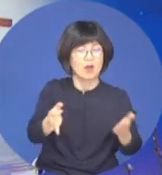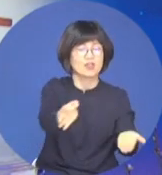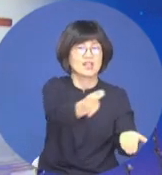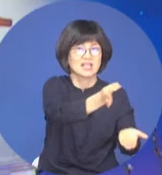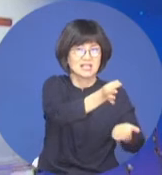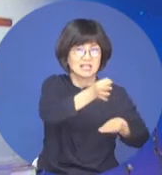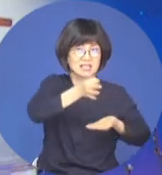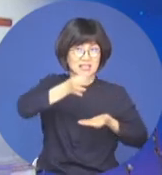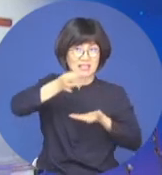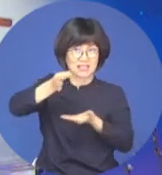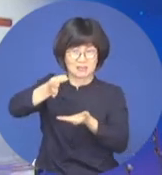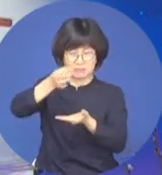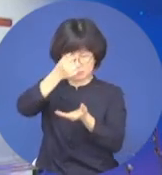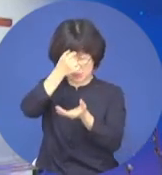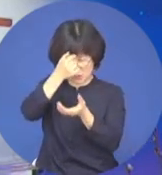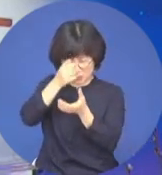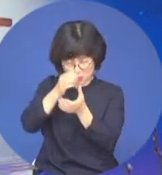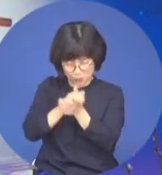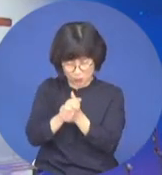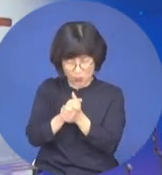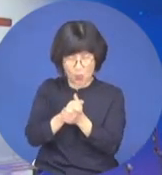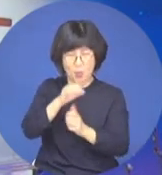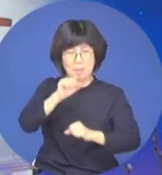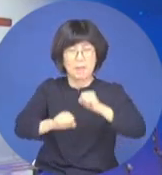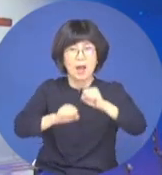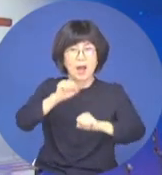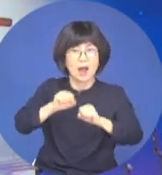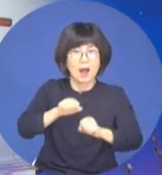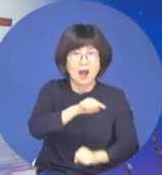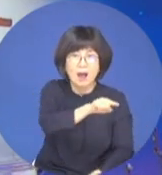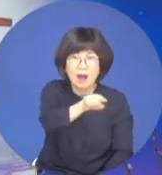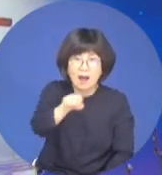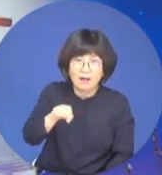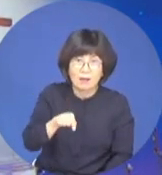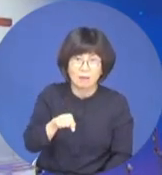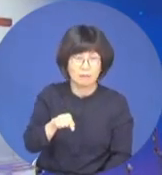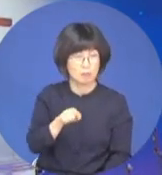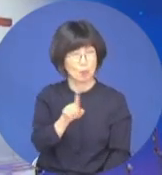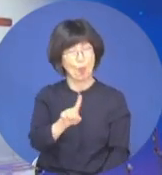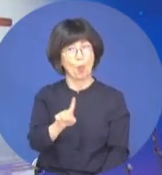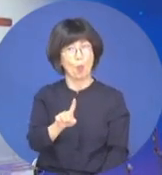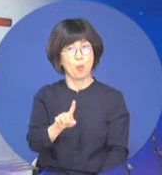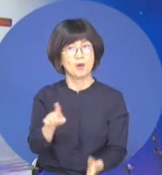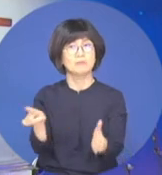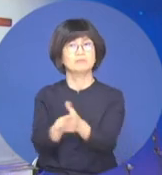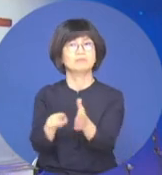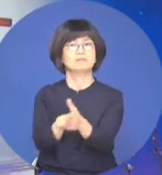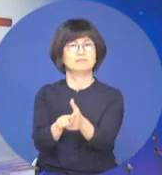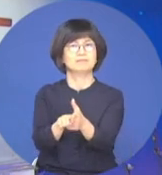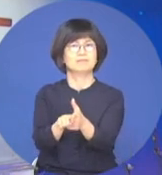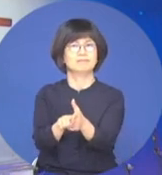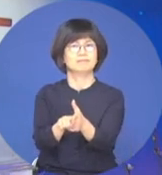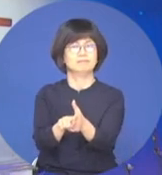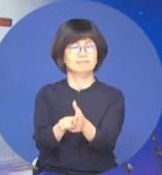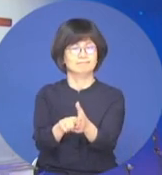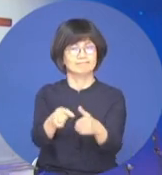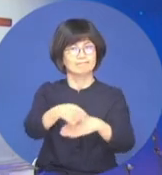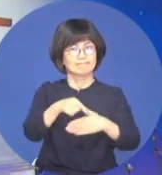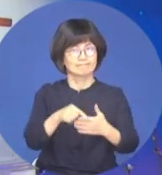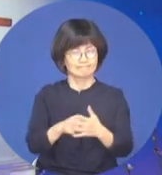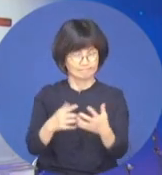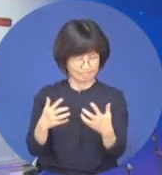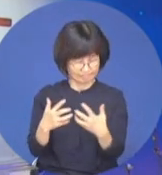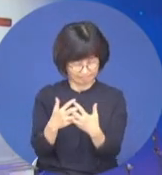이스라엘 백성들의 믿음이에요. 믿음. 마음에 절대적으로 하나님을 신뢰하는 믿음이 있는 거예요. 꽉 차는 거예요. 네?